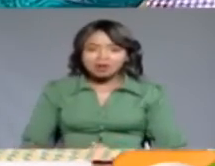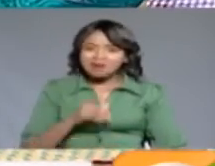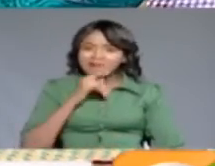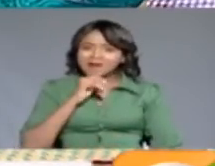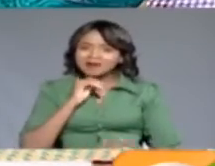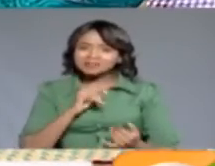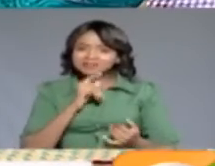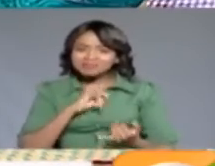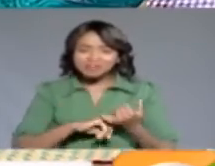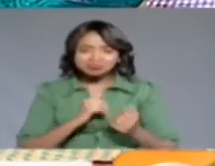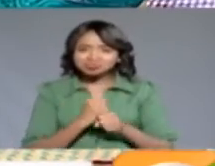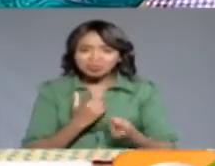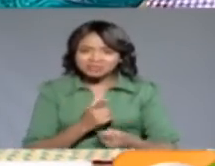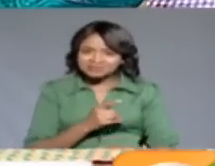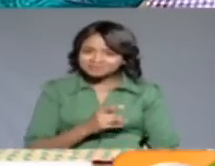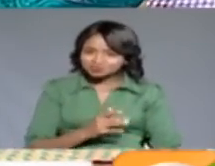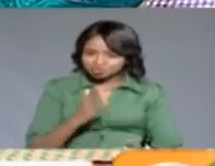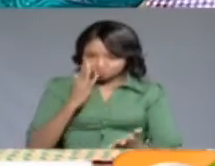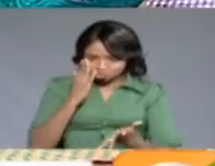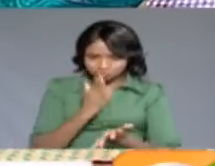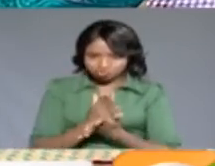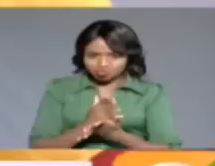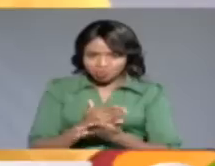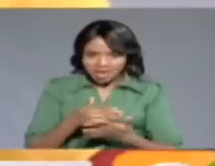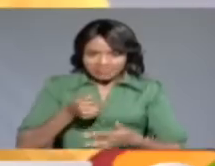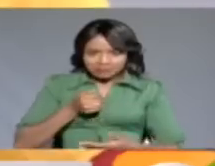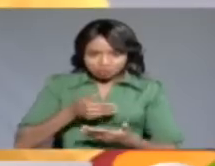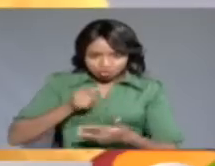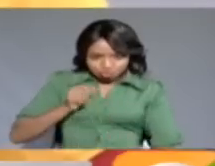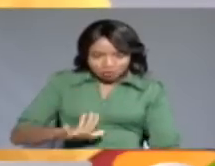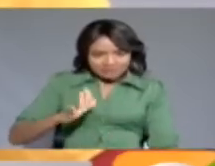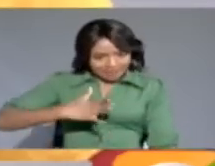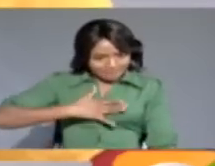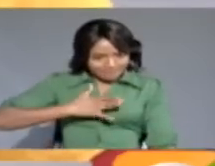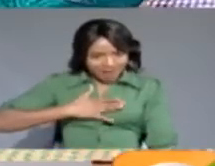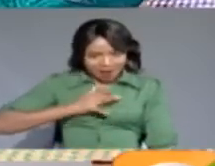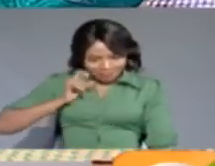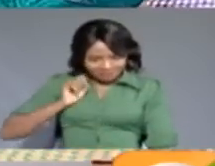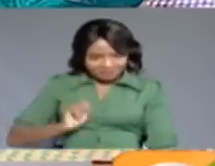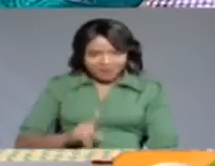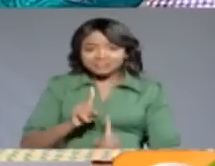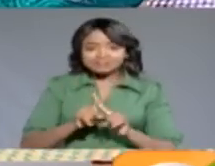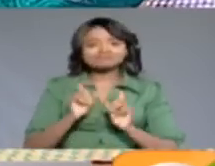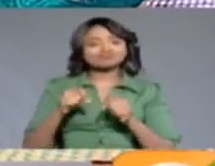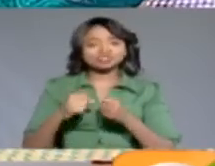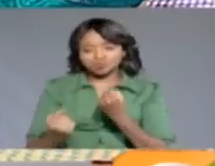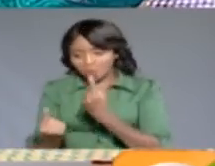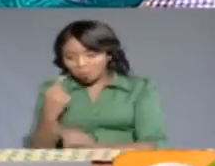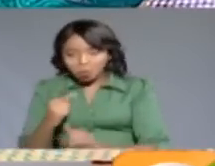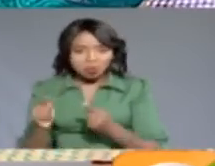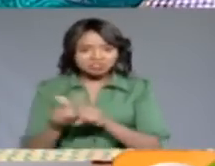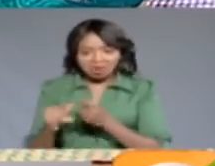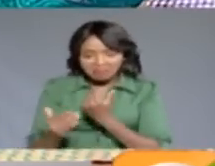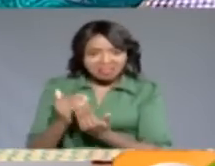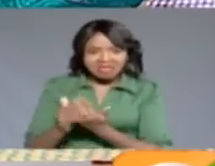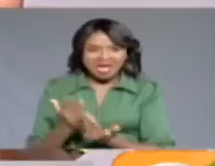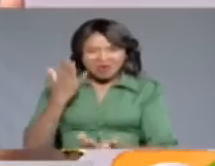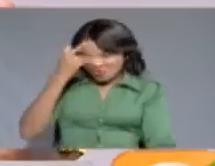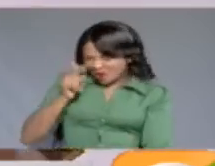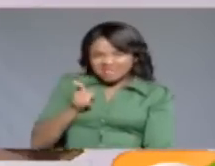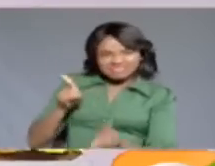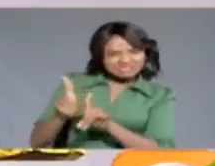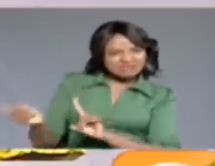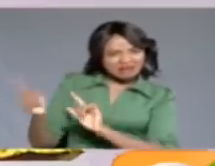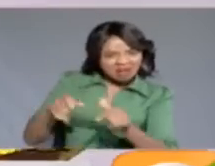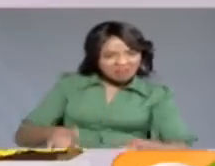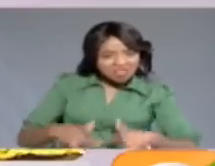akamwambia huyu firstborn wetu ana uwezo wa kupika. Mimi nikiwa shift ya usiku anapikia nduguze, anawalaza vizuri. Sasa kuna tatizo